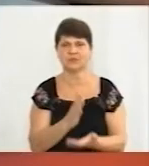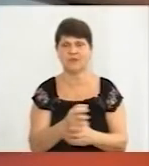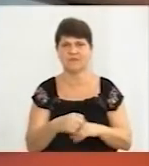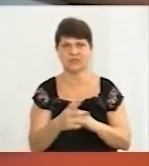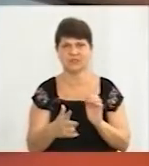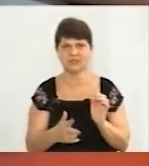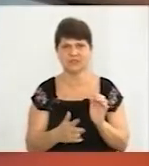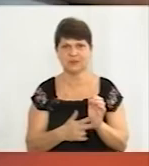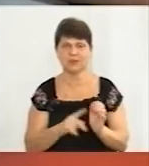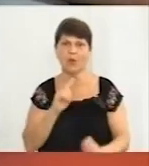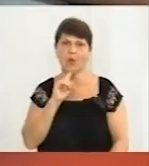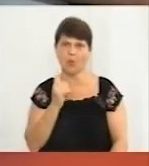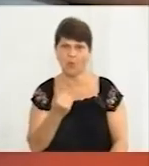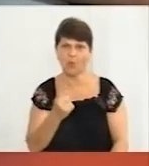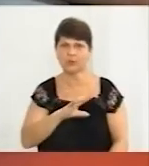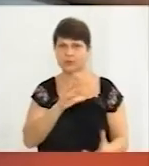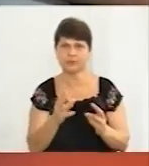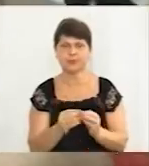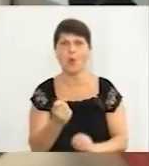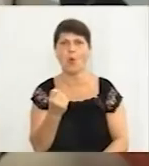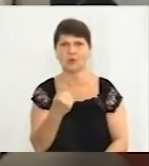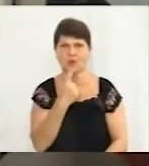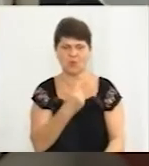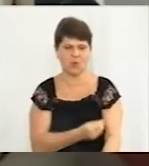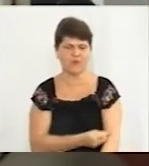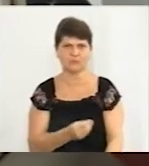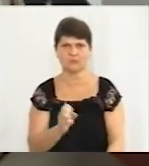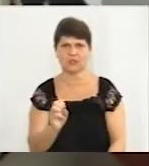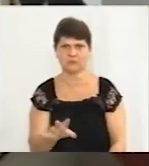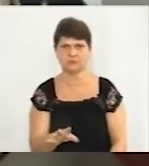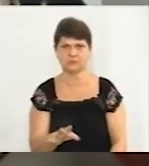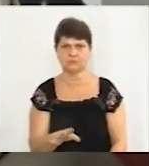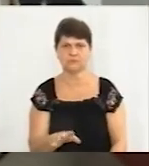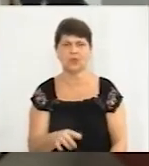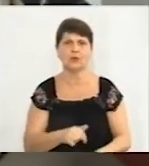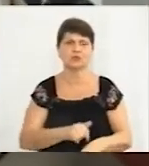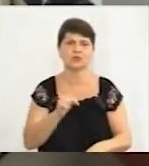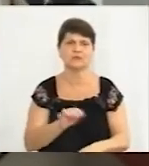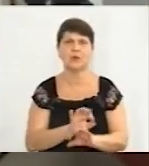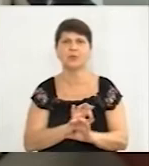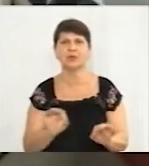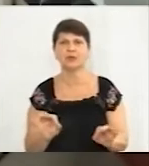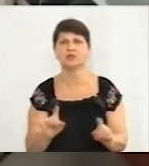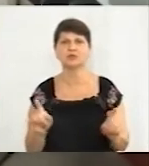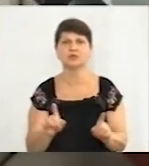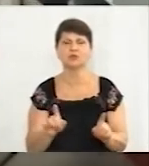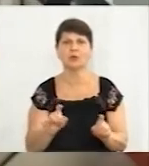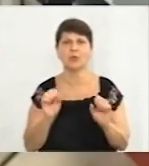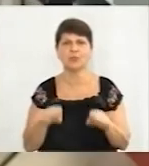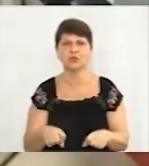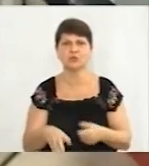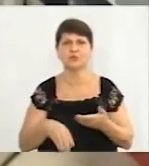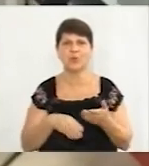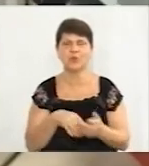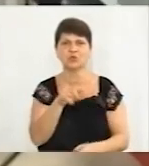За рік це вже його 11-та здача крові. Чувство прекрасне із-за того, що ти можеш допомогти чоловіку, який знаходиться в